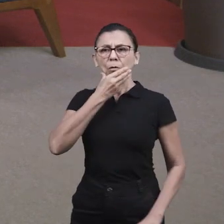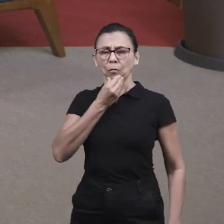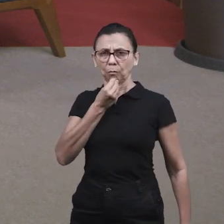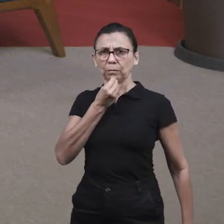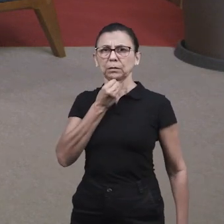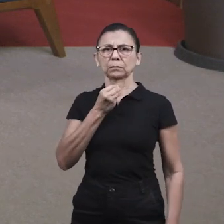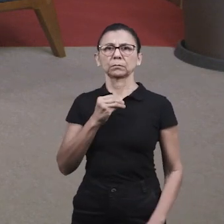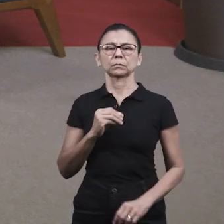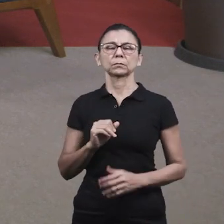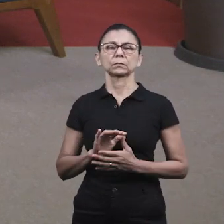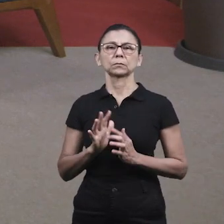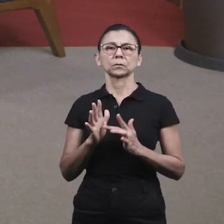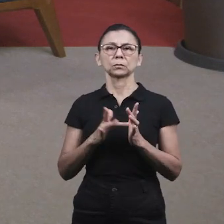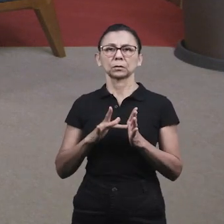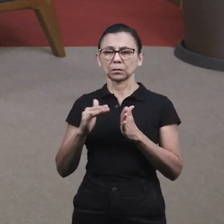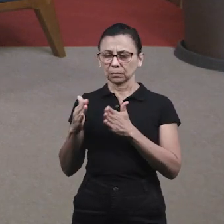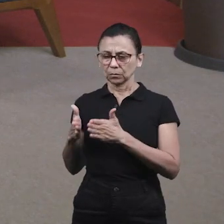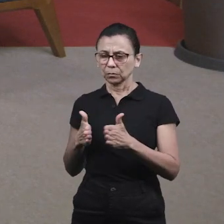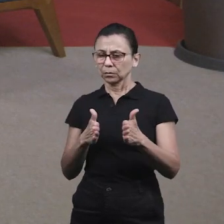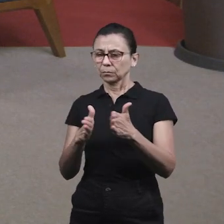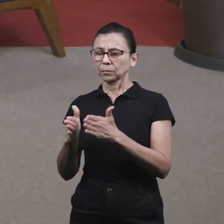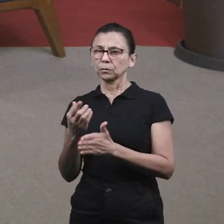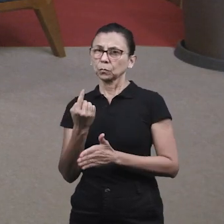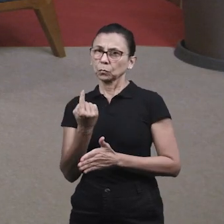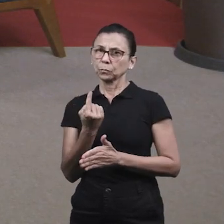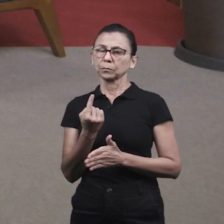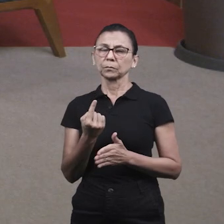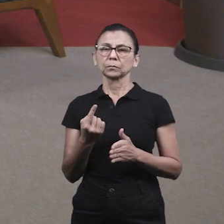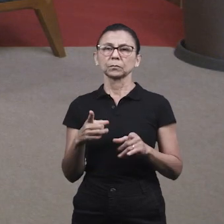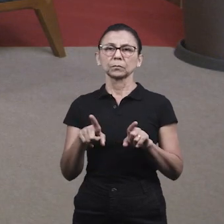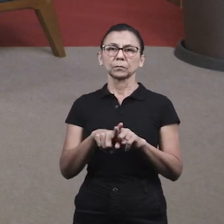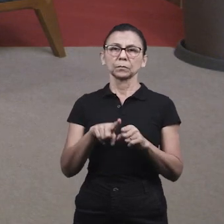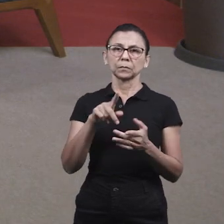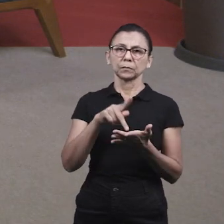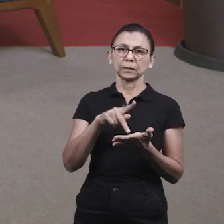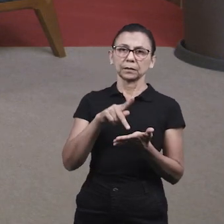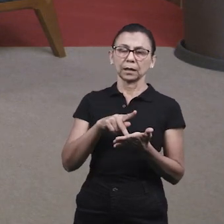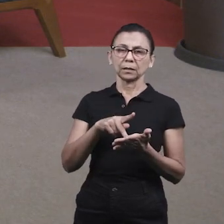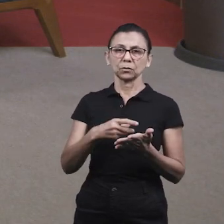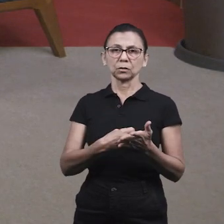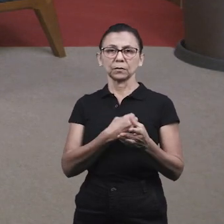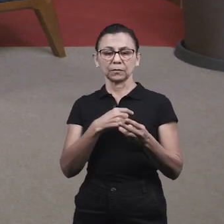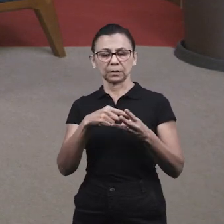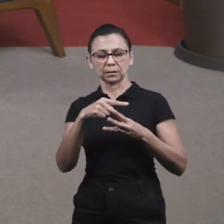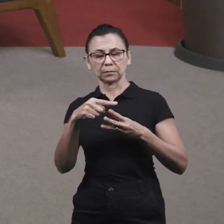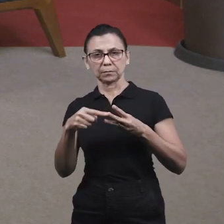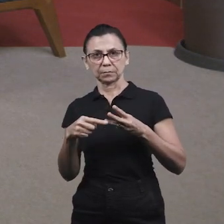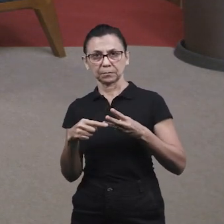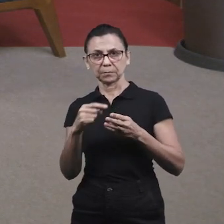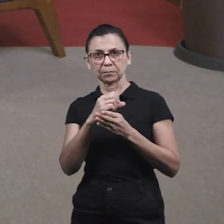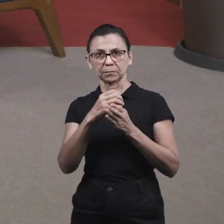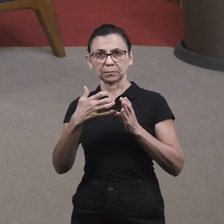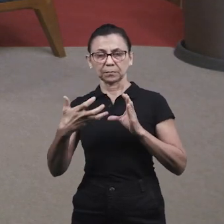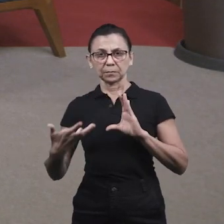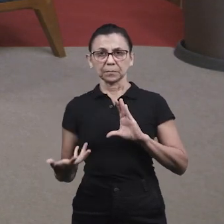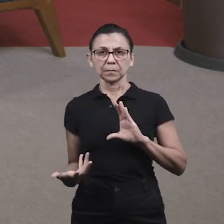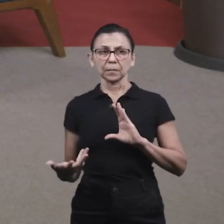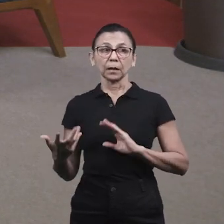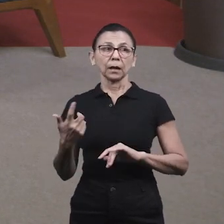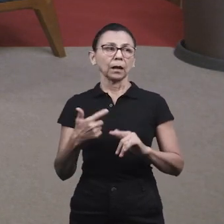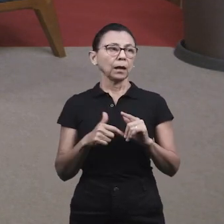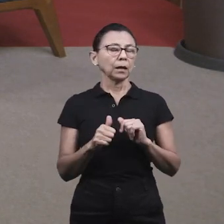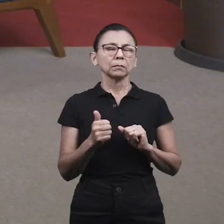hommes, Jésus-Christ, homme. Gloire à Jésus. Jésus est le seul chemin, c'est-à-dire